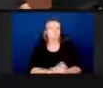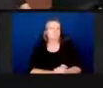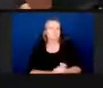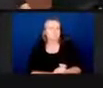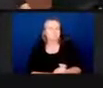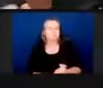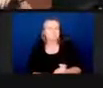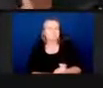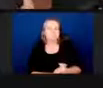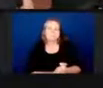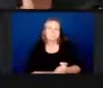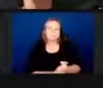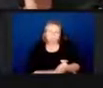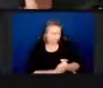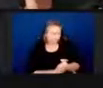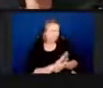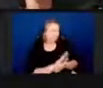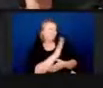haya.